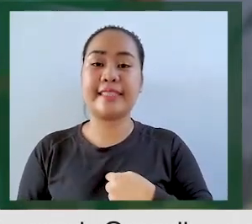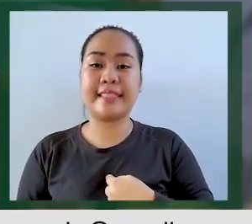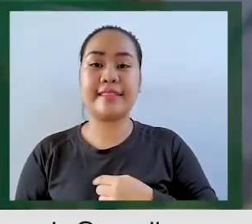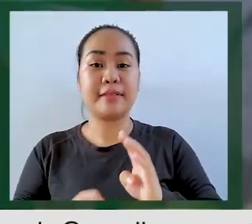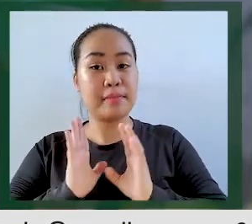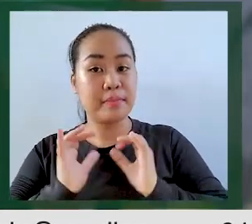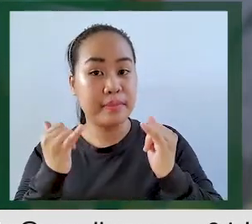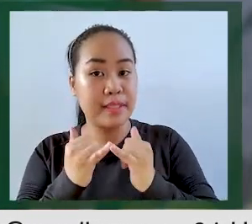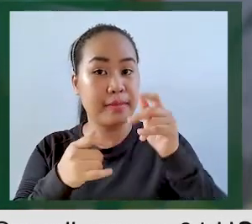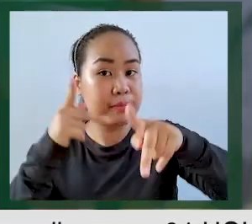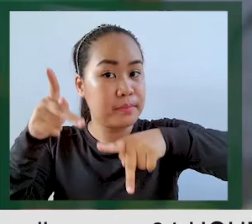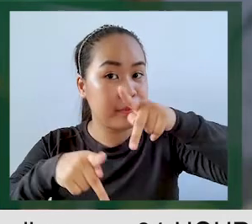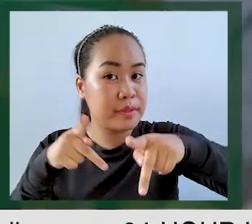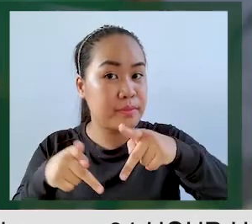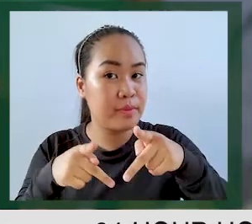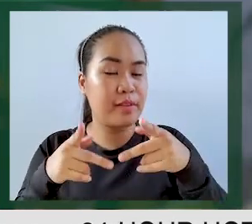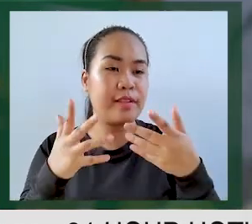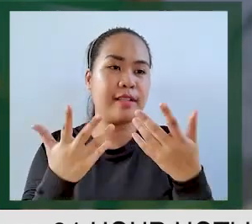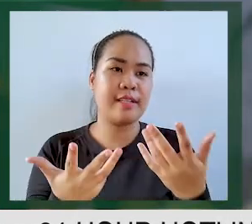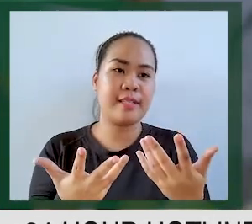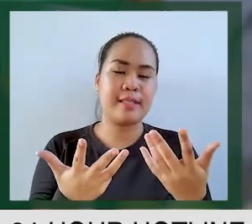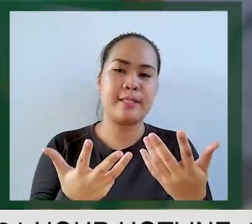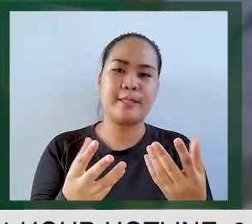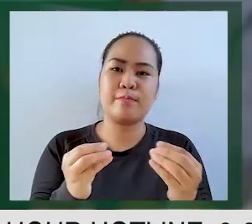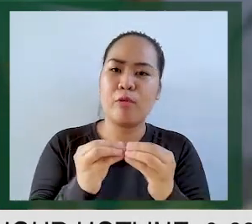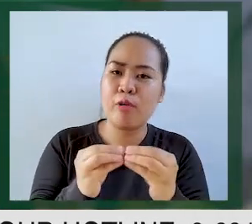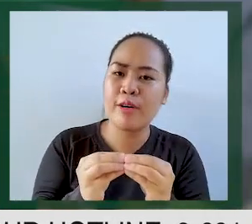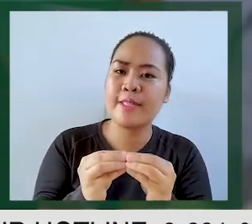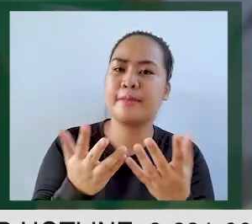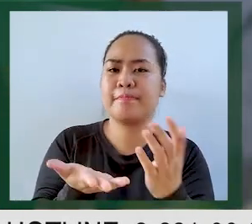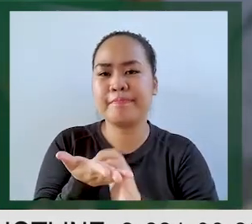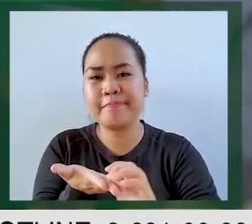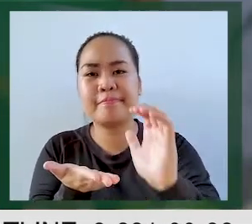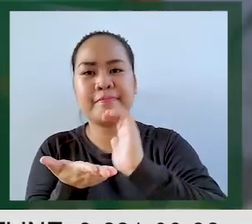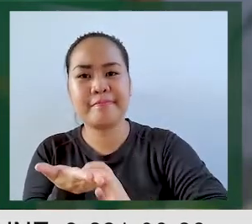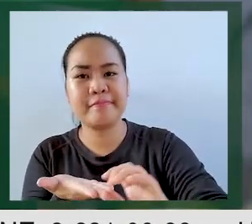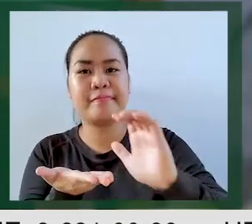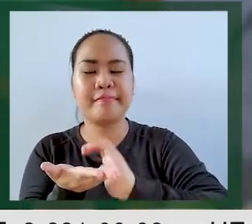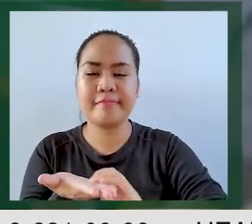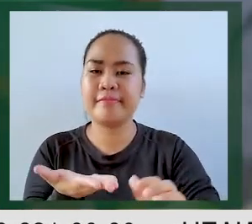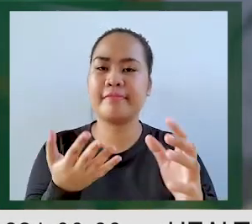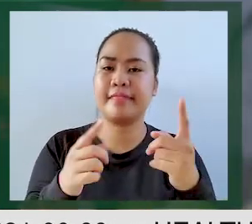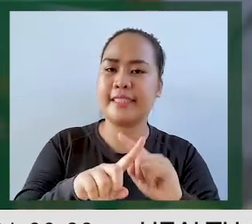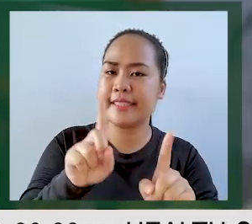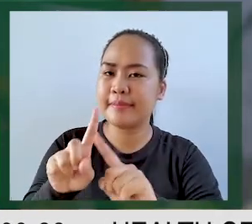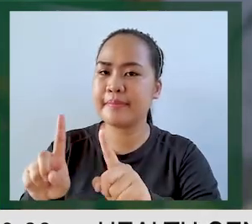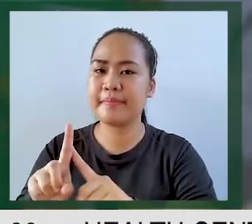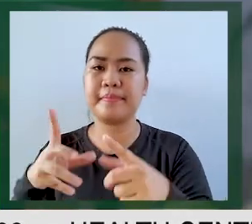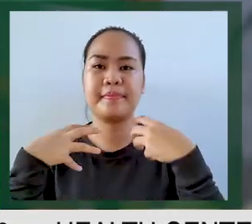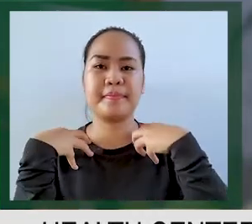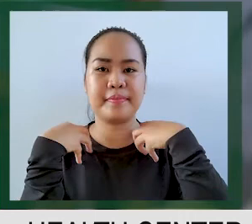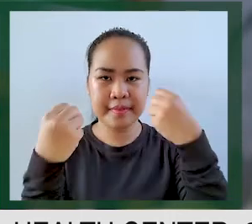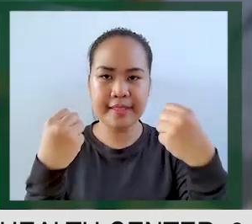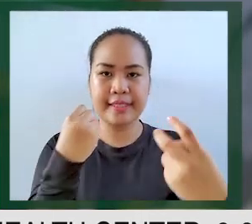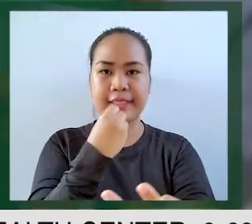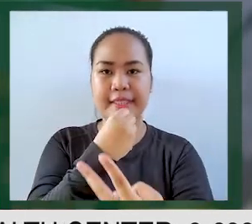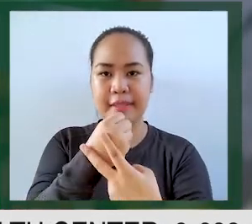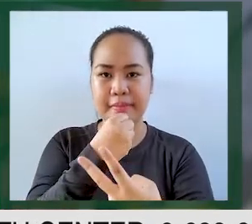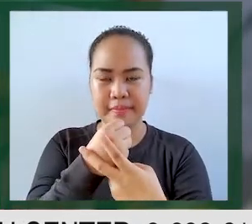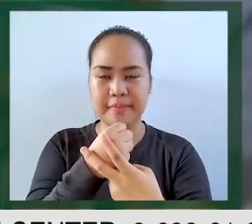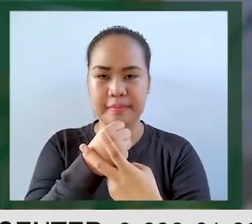ay komportable sa isa't isa or familiar kayo sa isa't isa. So, again, always wear your face